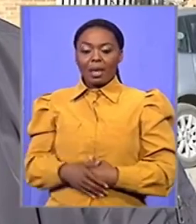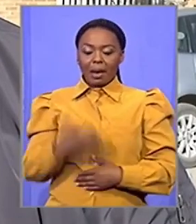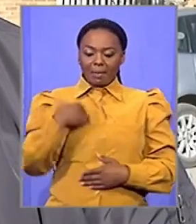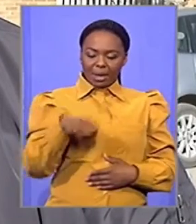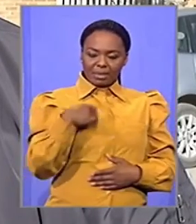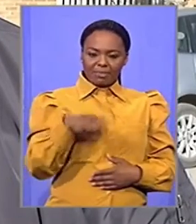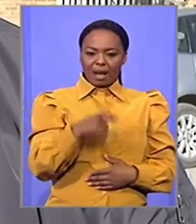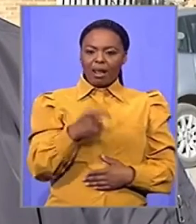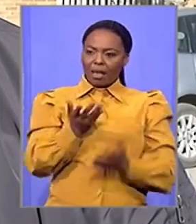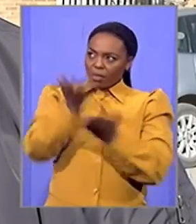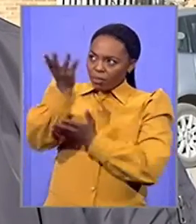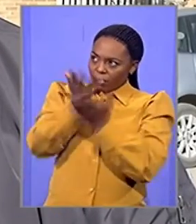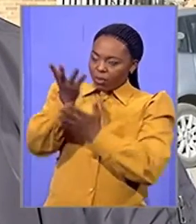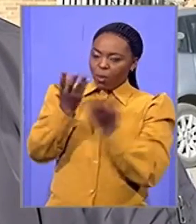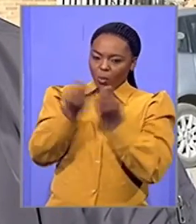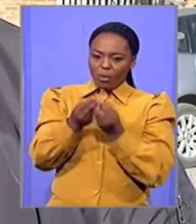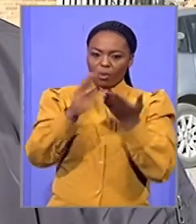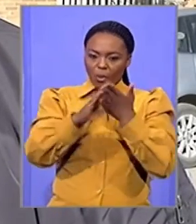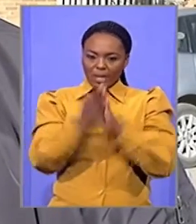hore re be le